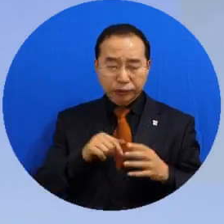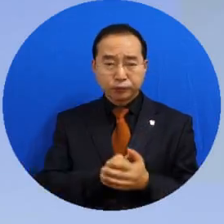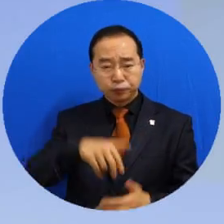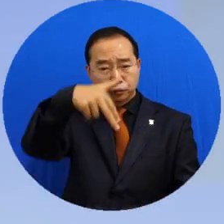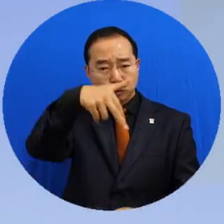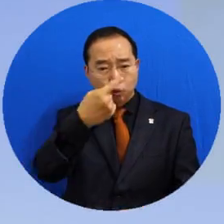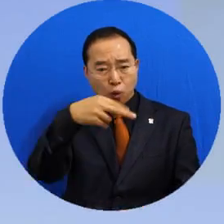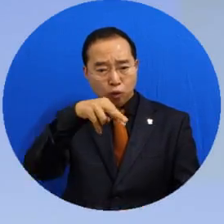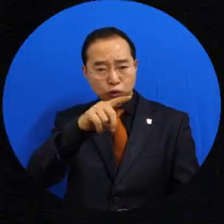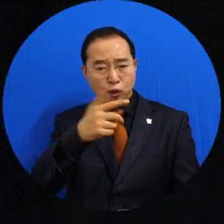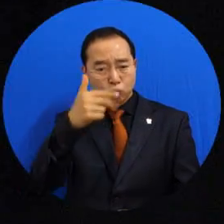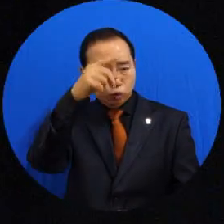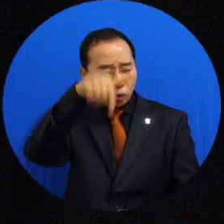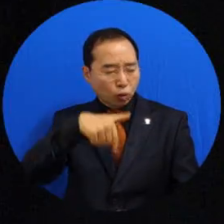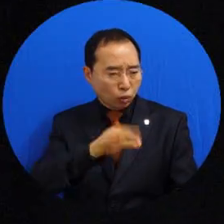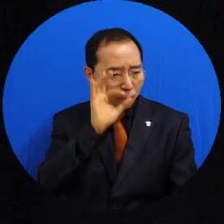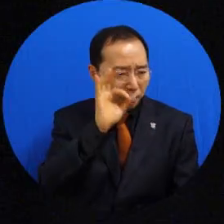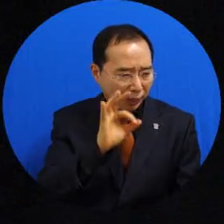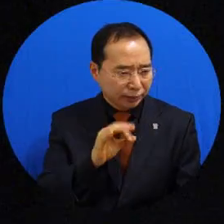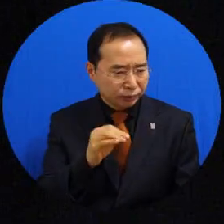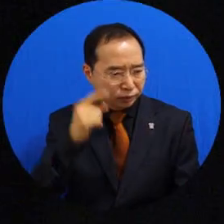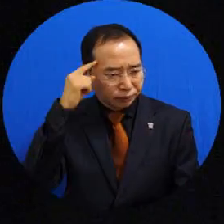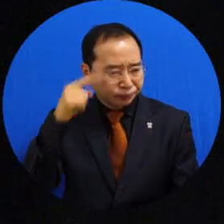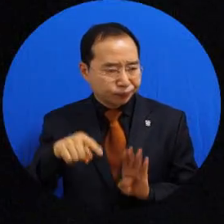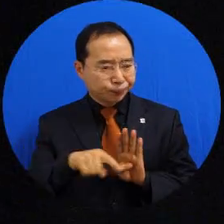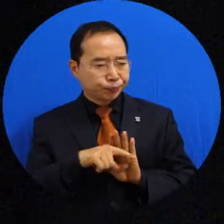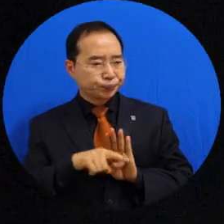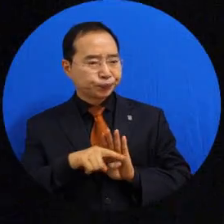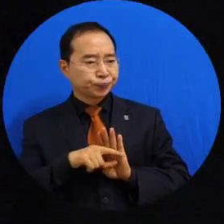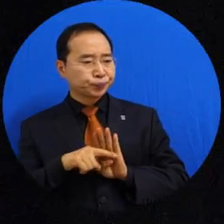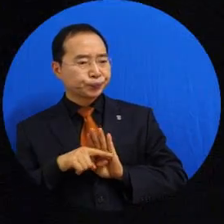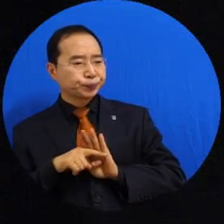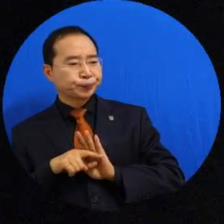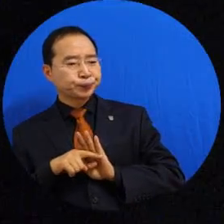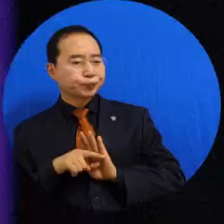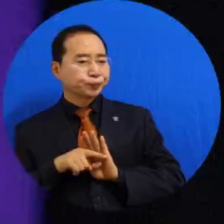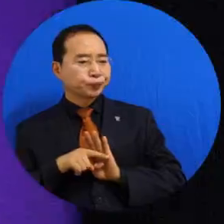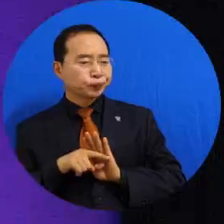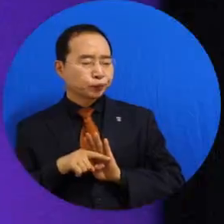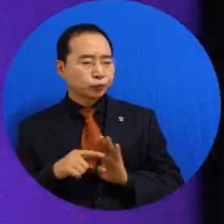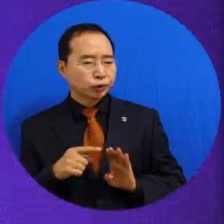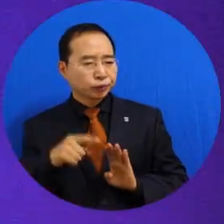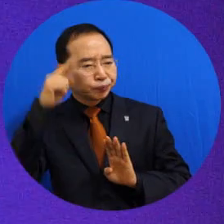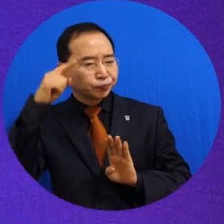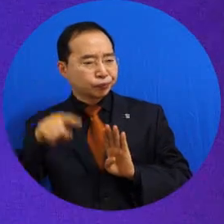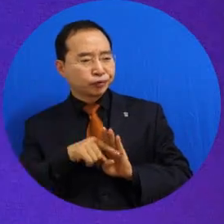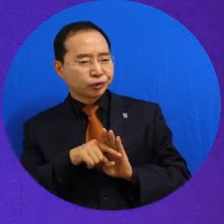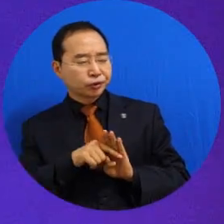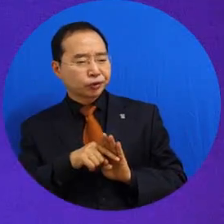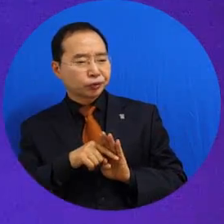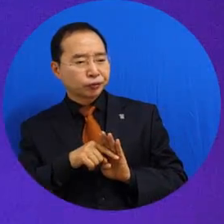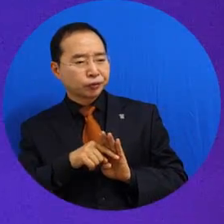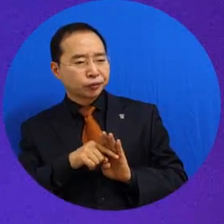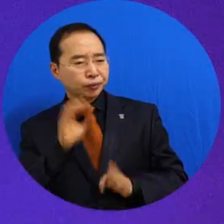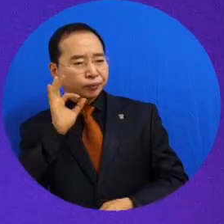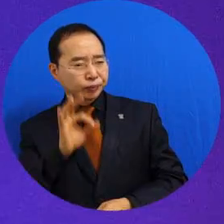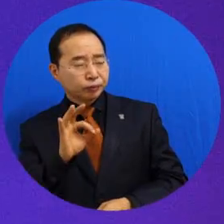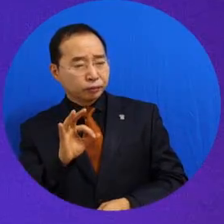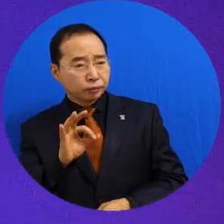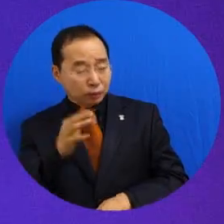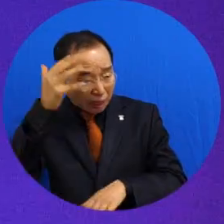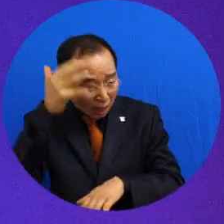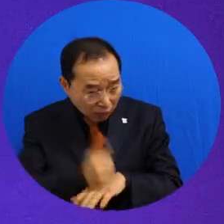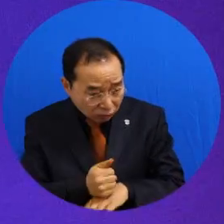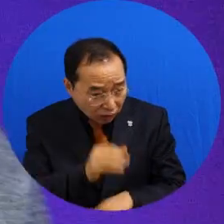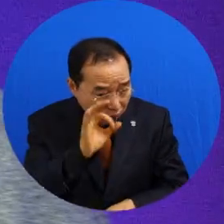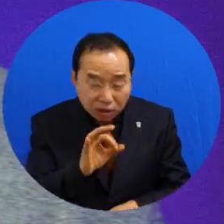바라보는 시선이 불편해지고 그들의 이미지가 굉장히 부정적으로 비춰지고 그러는 거에 저는 나중에